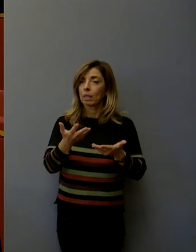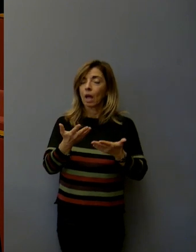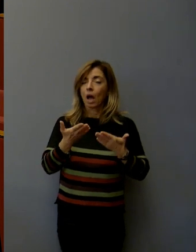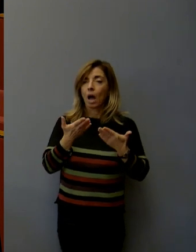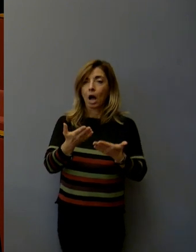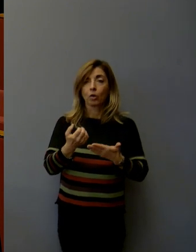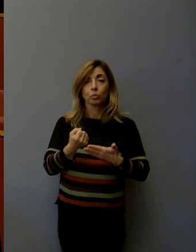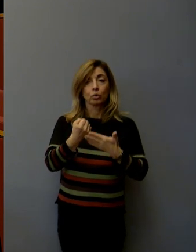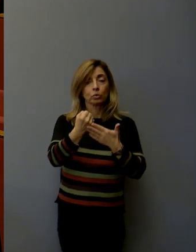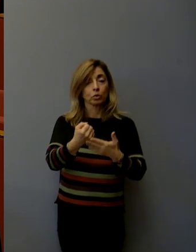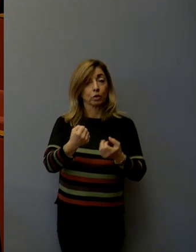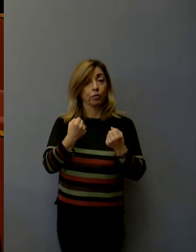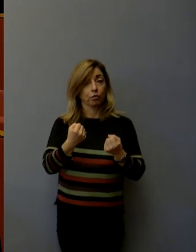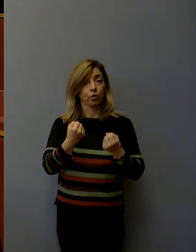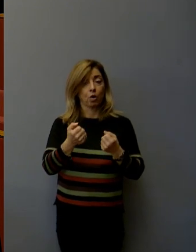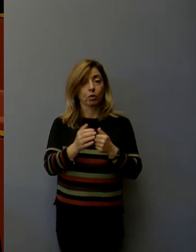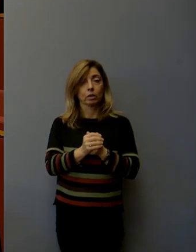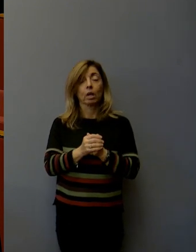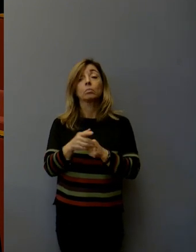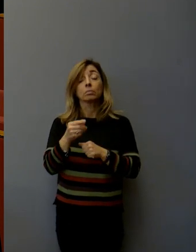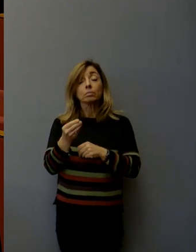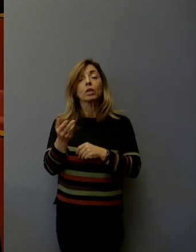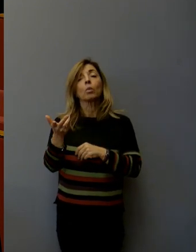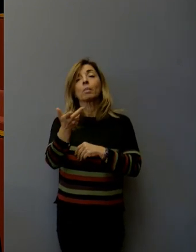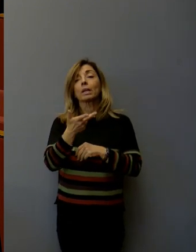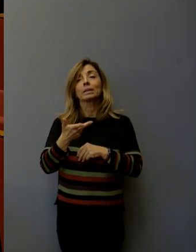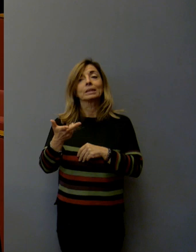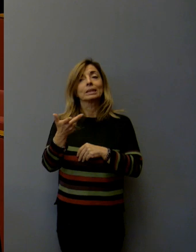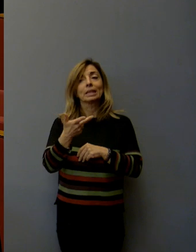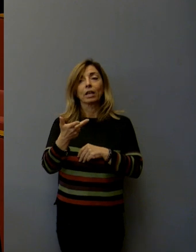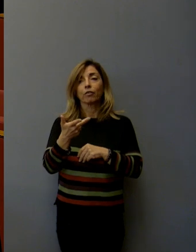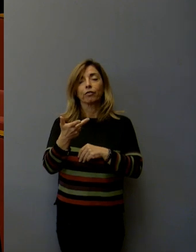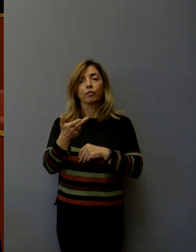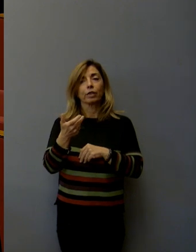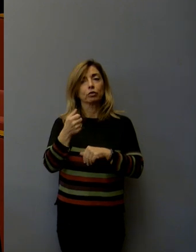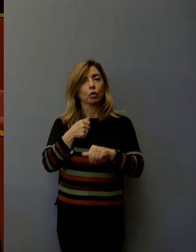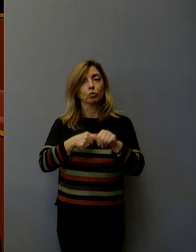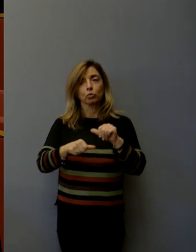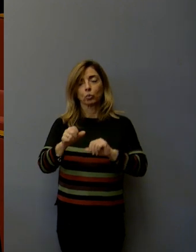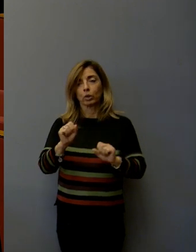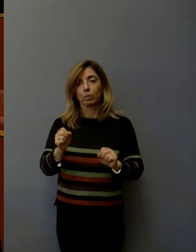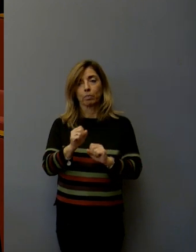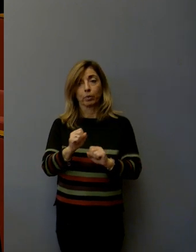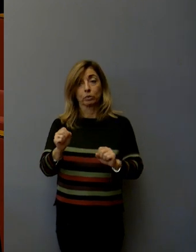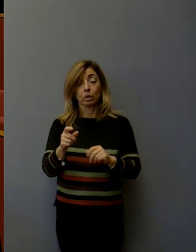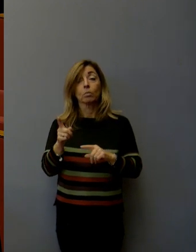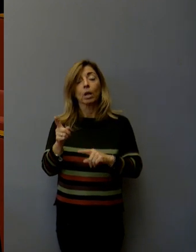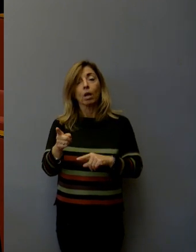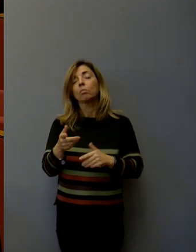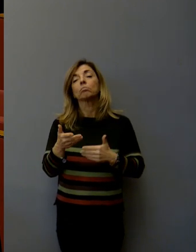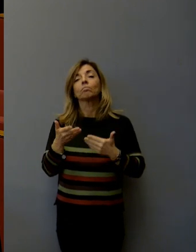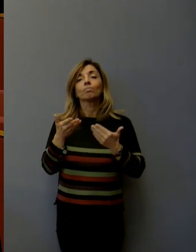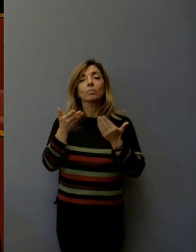elevatissimo ed insostituibile servizio nei confronti della collettività delle comunità locali e contribuiscono nel